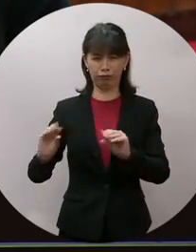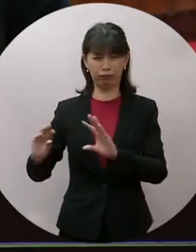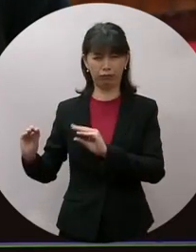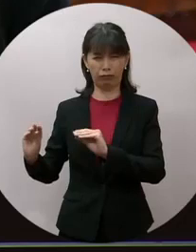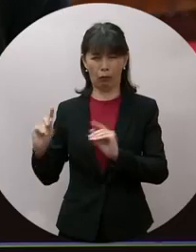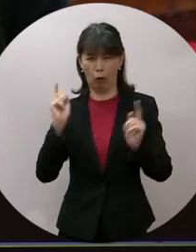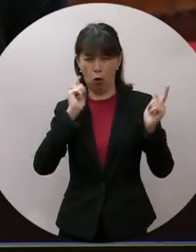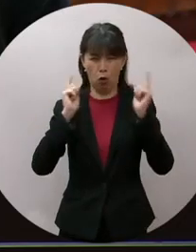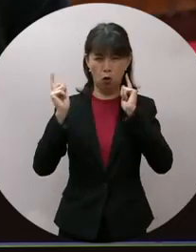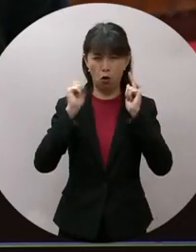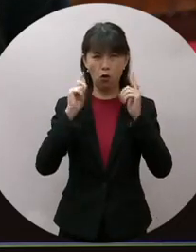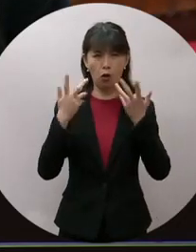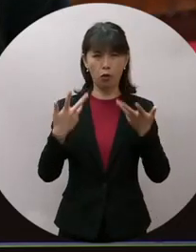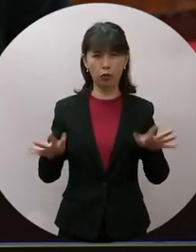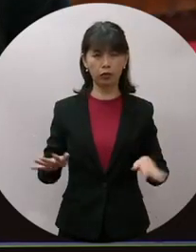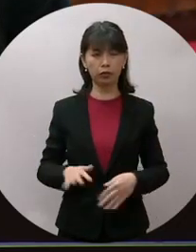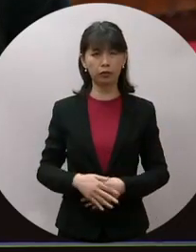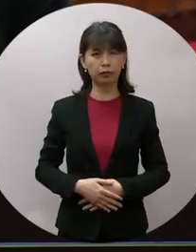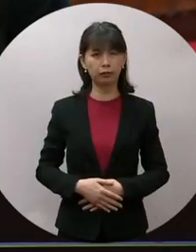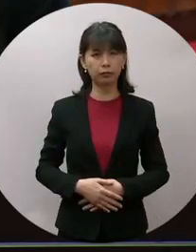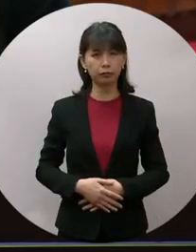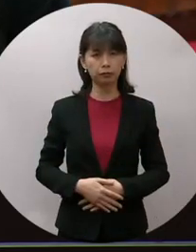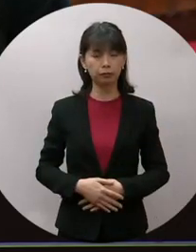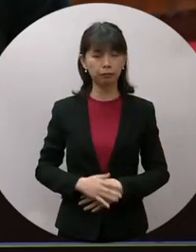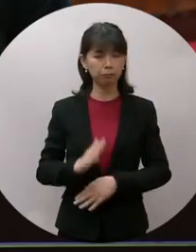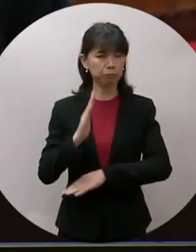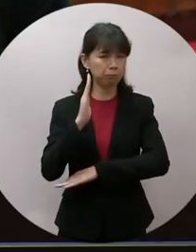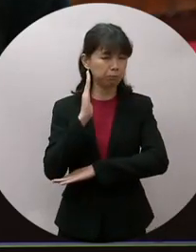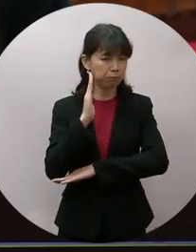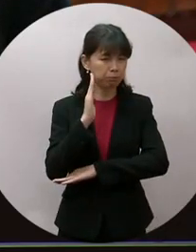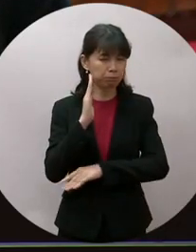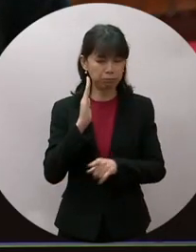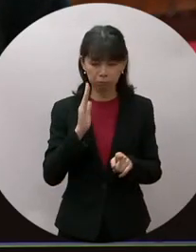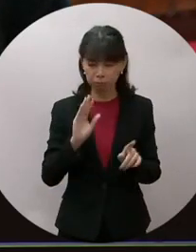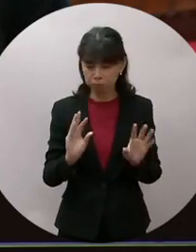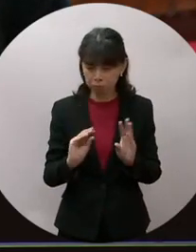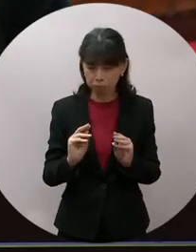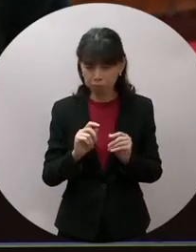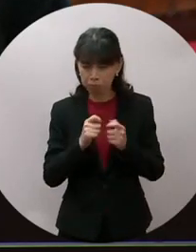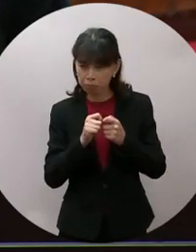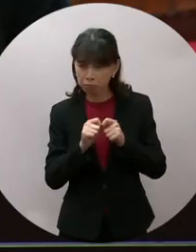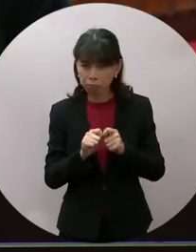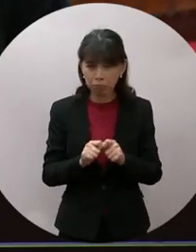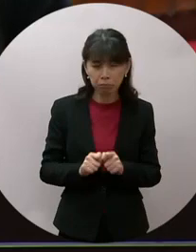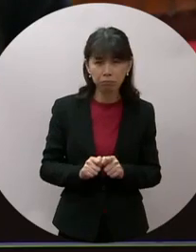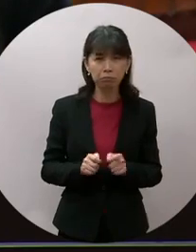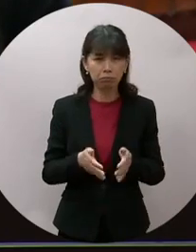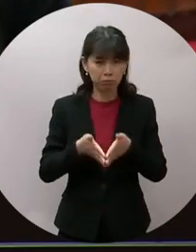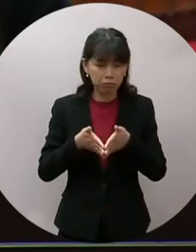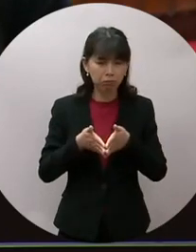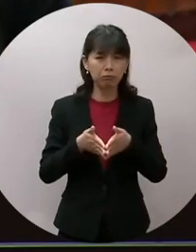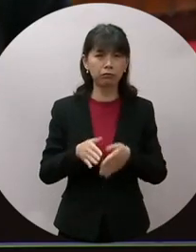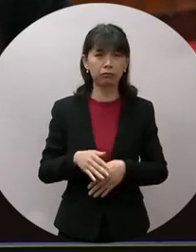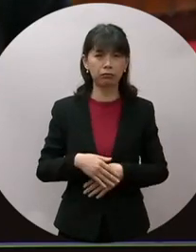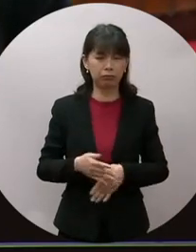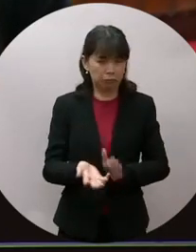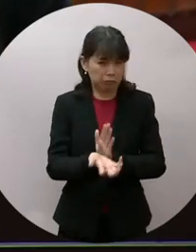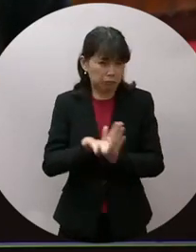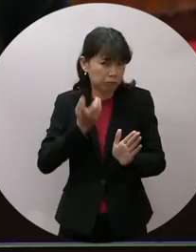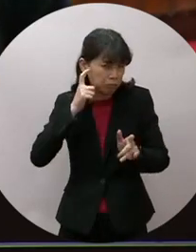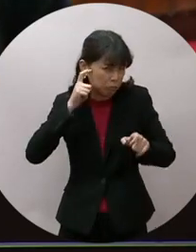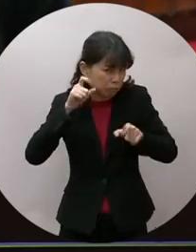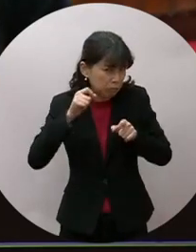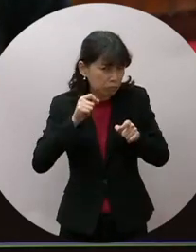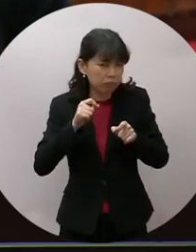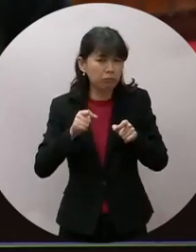资，我们是不是应该要掌握这一些资料，我们有所分析，有所超前部署